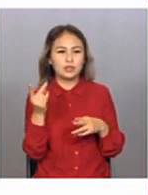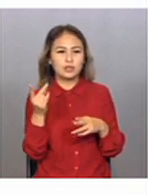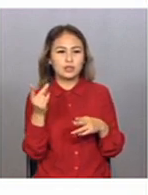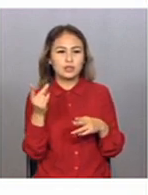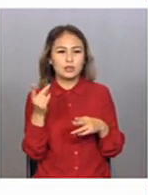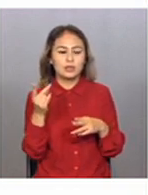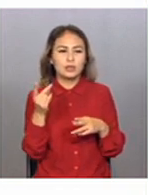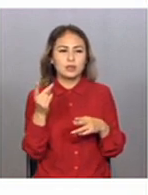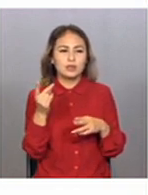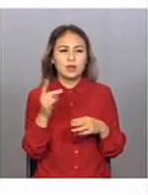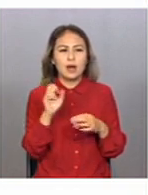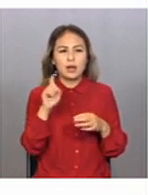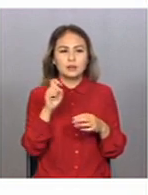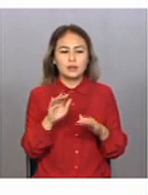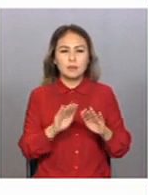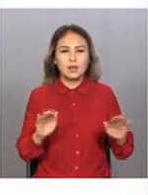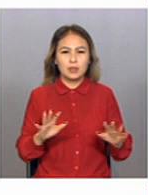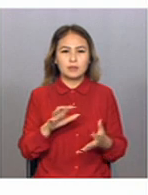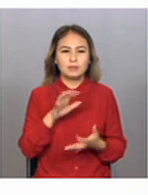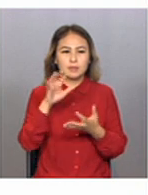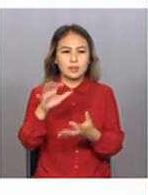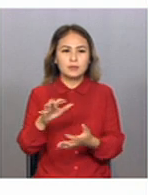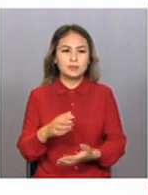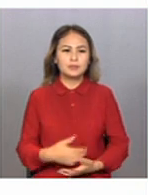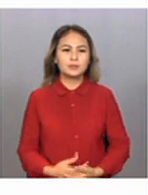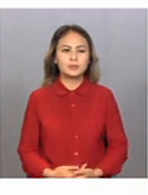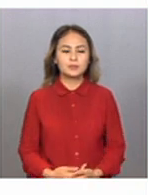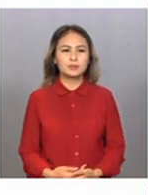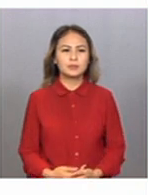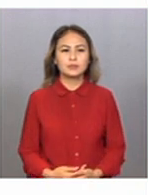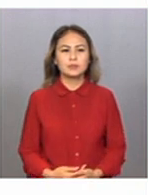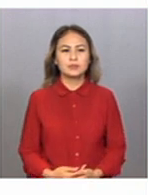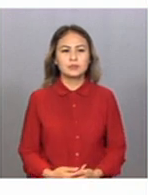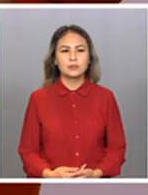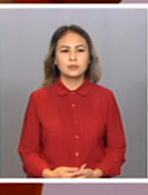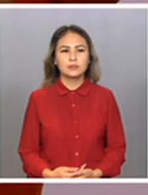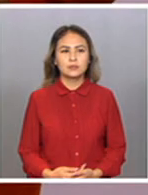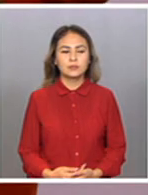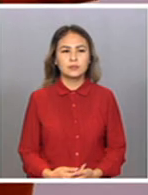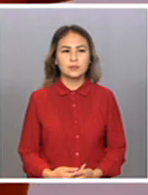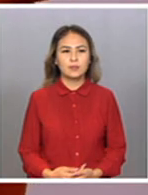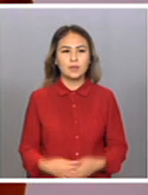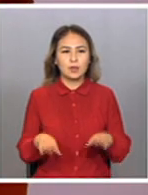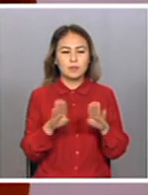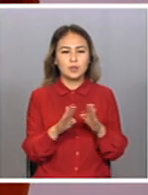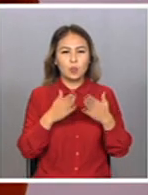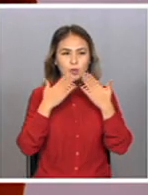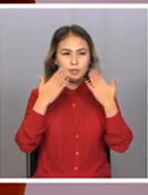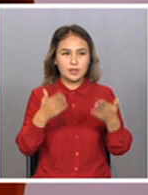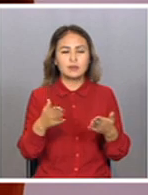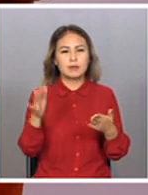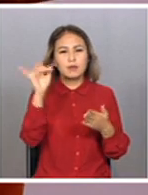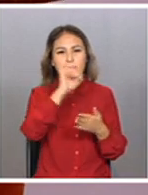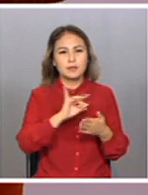ертегісінде алтынды балаларына бөліп бермек болды. Міне, балалар, біздің оқып танысқан ғажайып